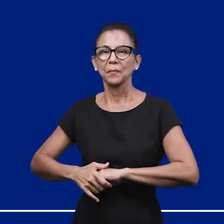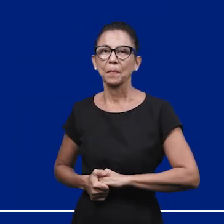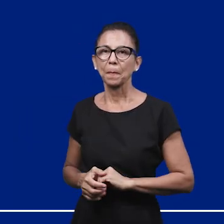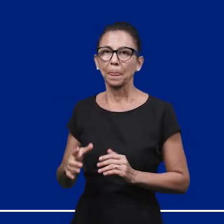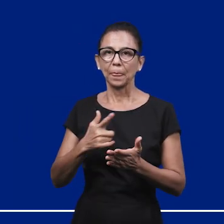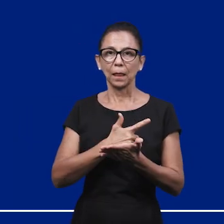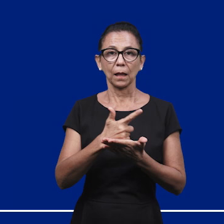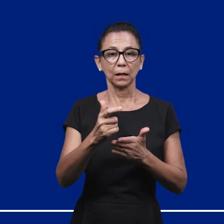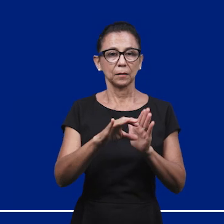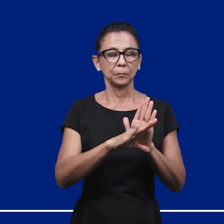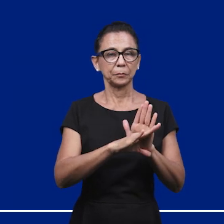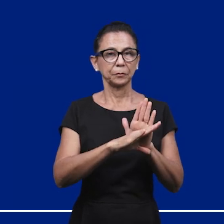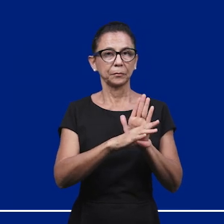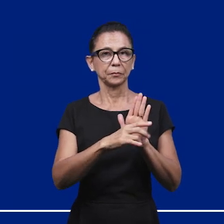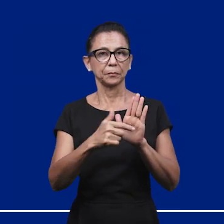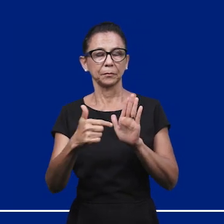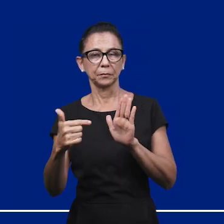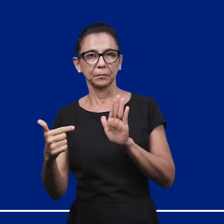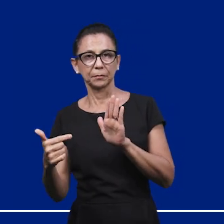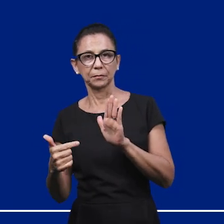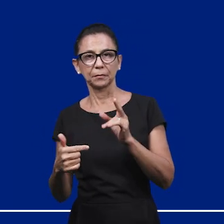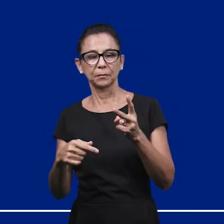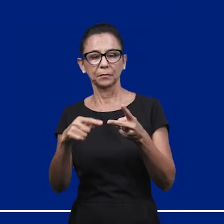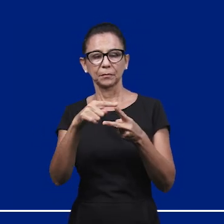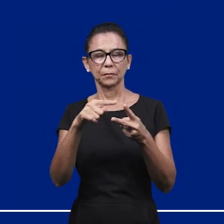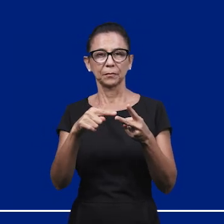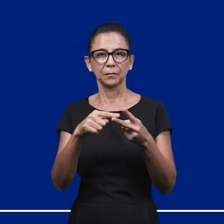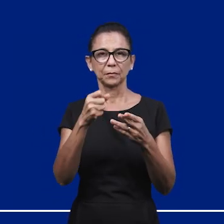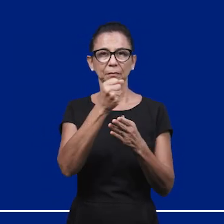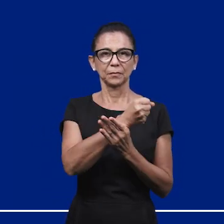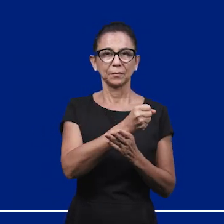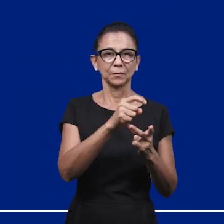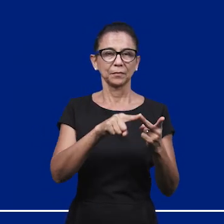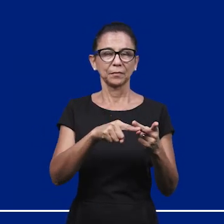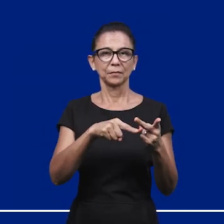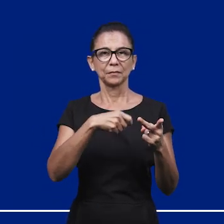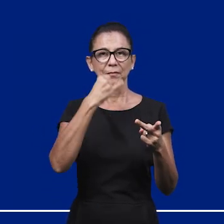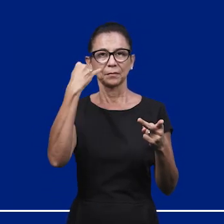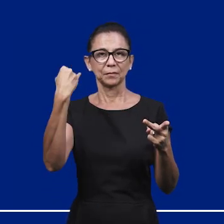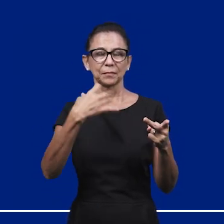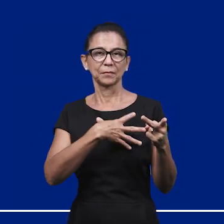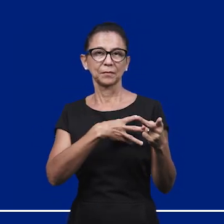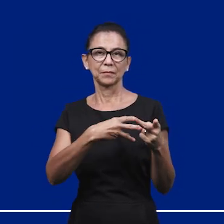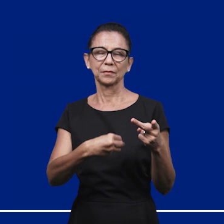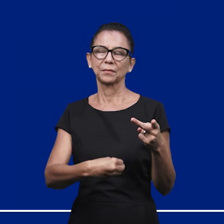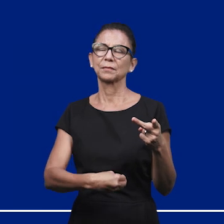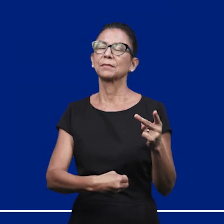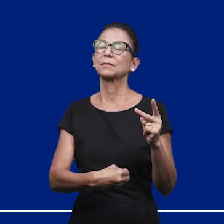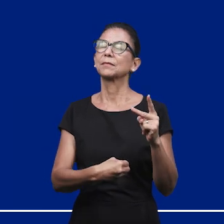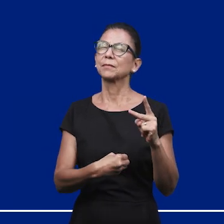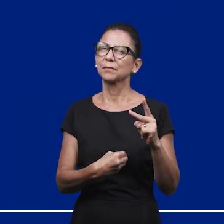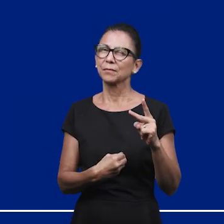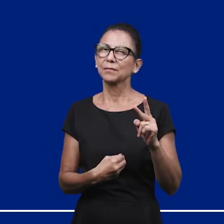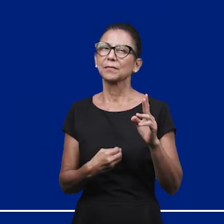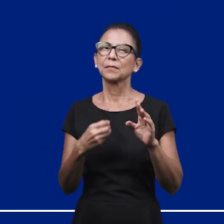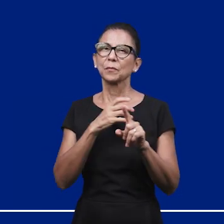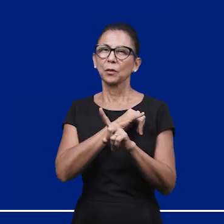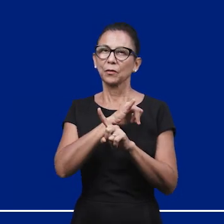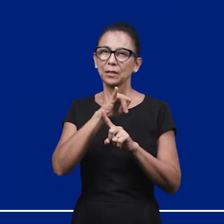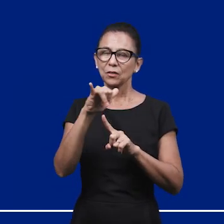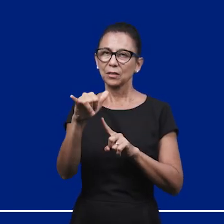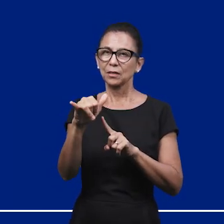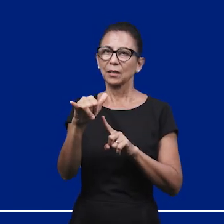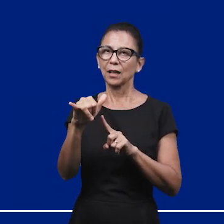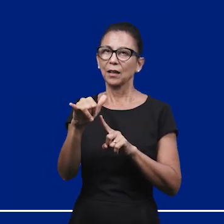le passage biblique écrit en Genèse 22, qui parlait d'Abraham et son fils Isaac, parlait de